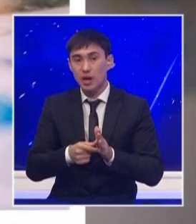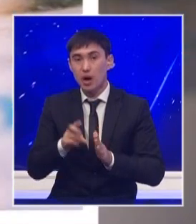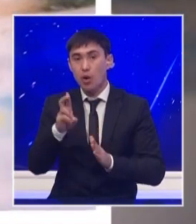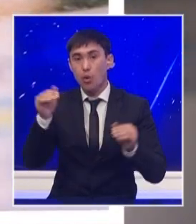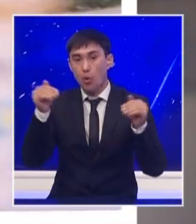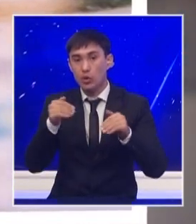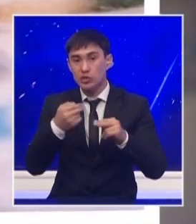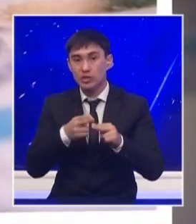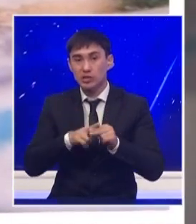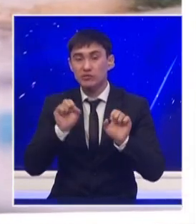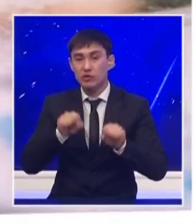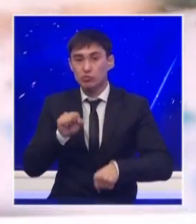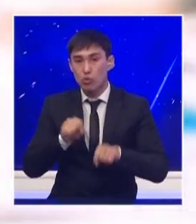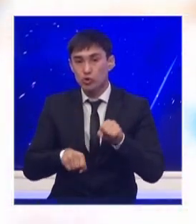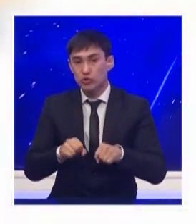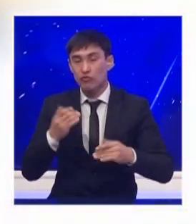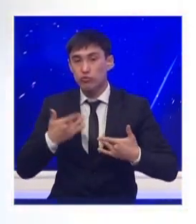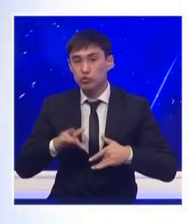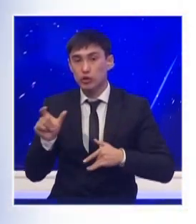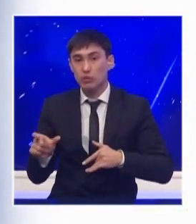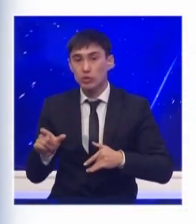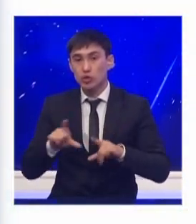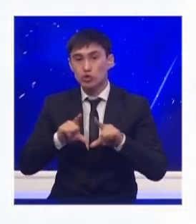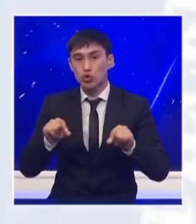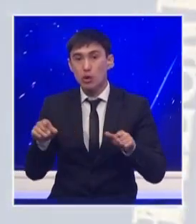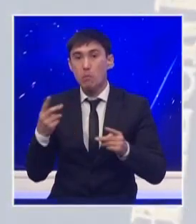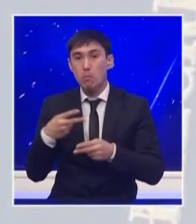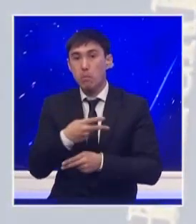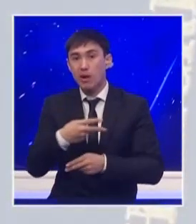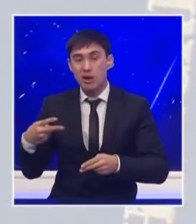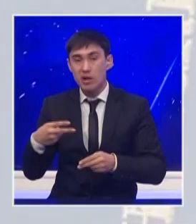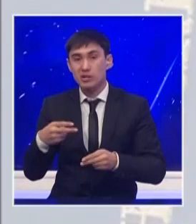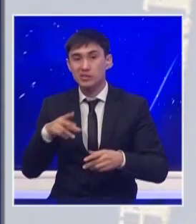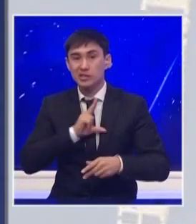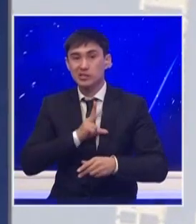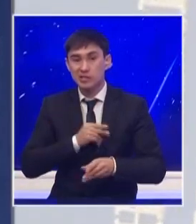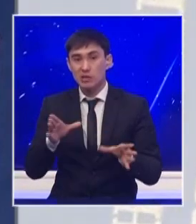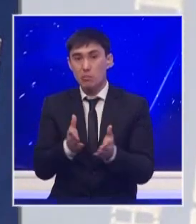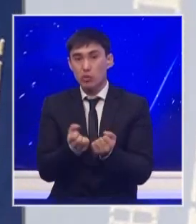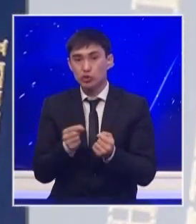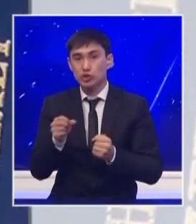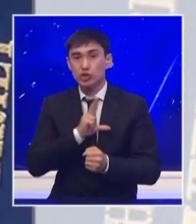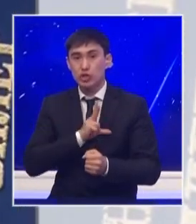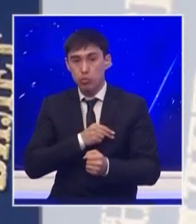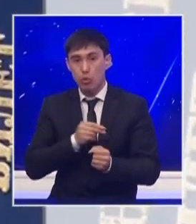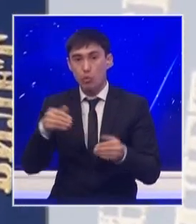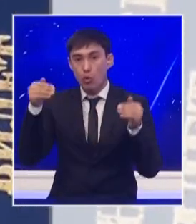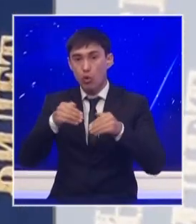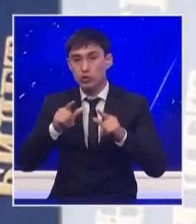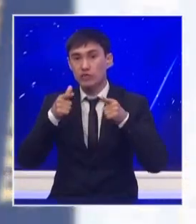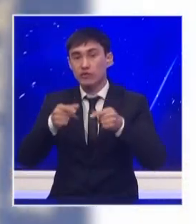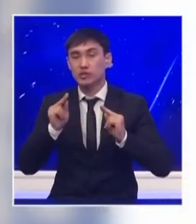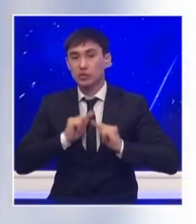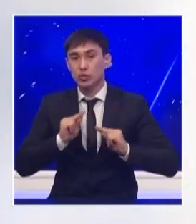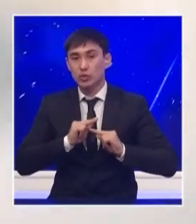базе колледжей это даст возможность выпускникам школ параллельно с аттестатом о среднем образовании получить диплом колледжа и выйти на рынок труда